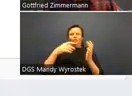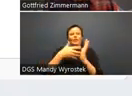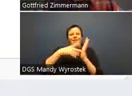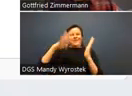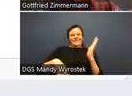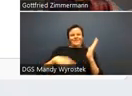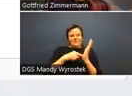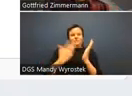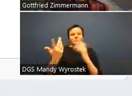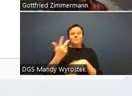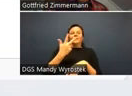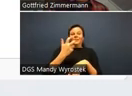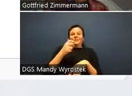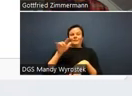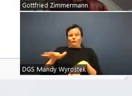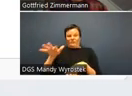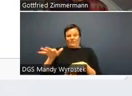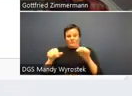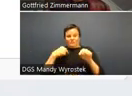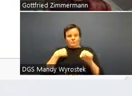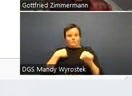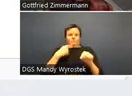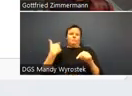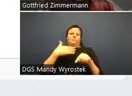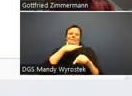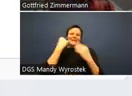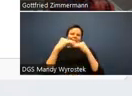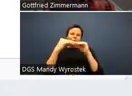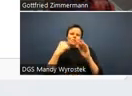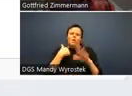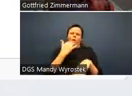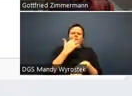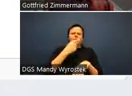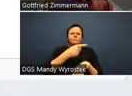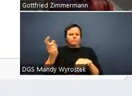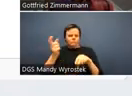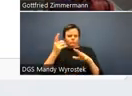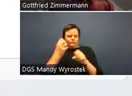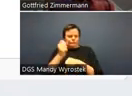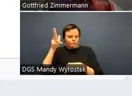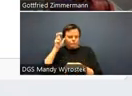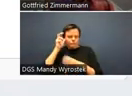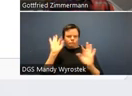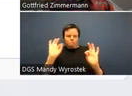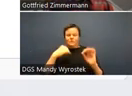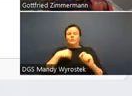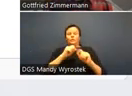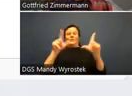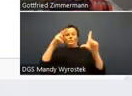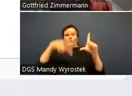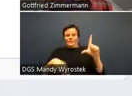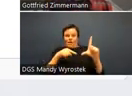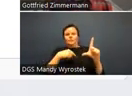mit höherer Geschwindigkeit hören, wenn man das gewohnt ist. Und jetzt, wenn ich jetzt irgendetwas